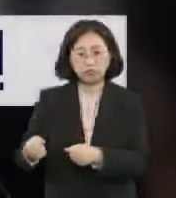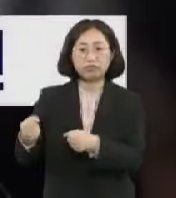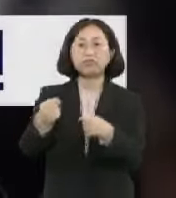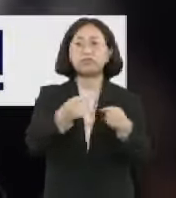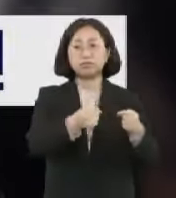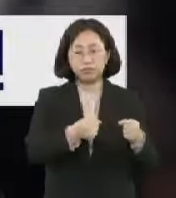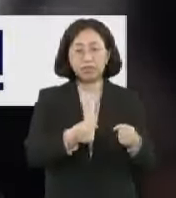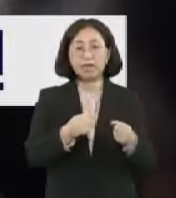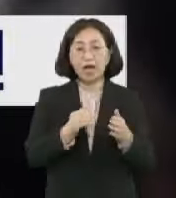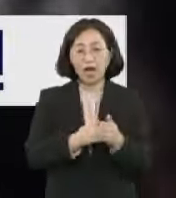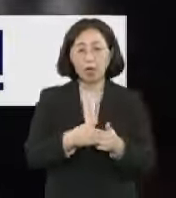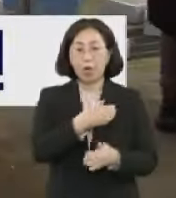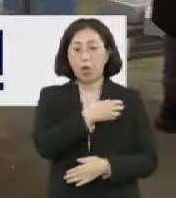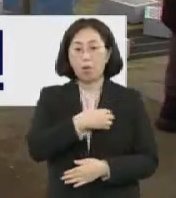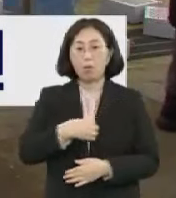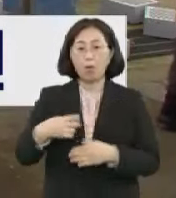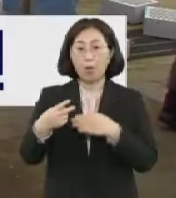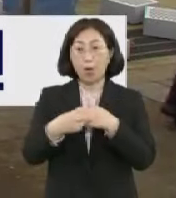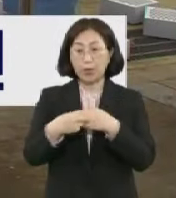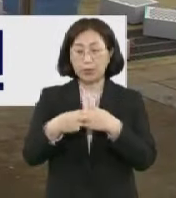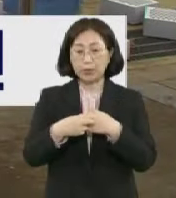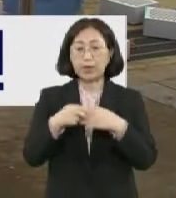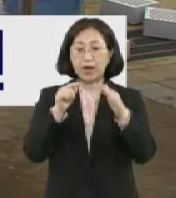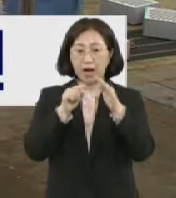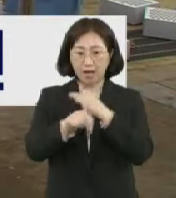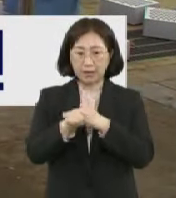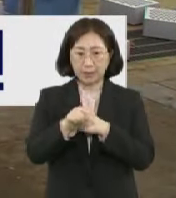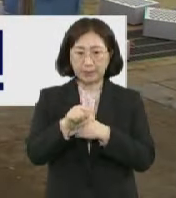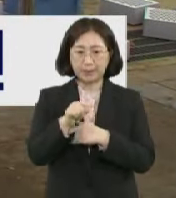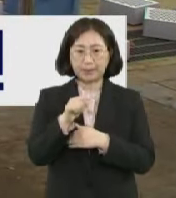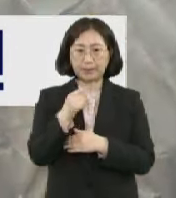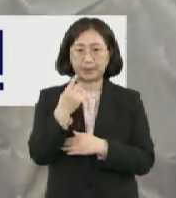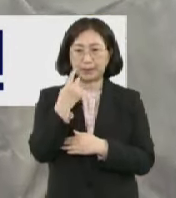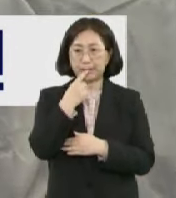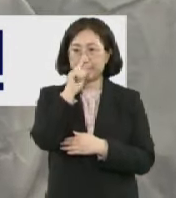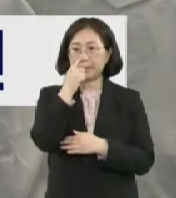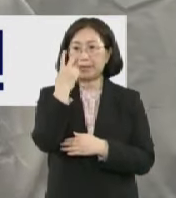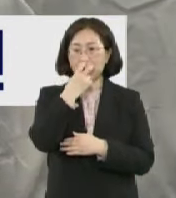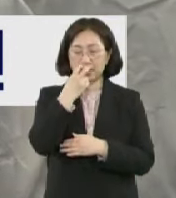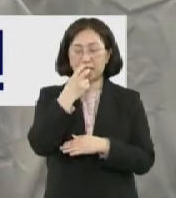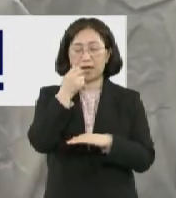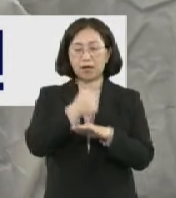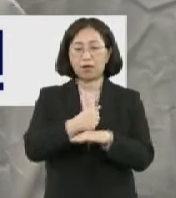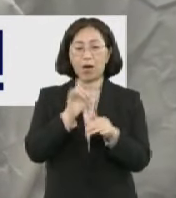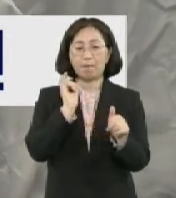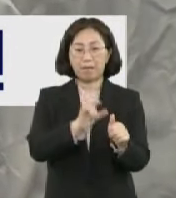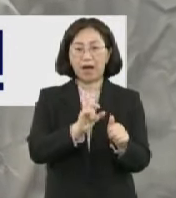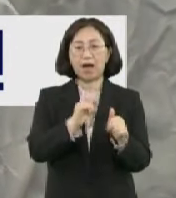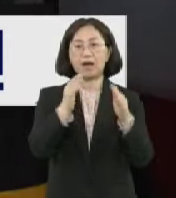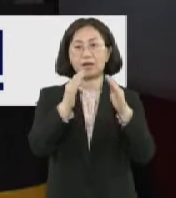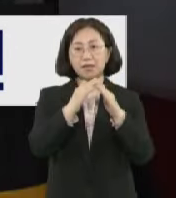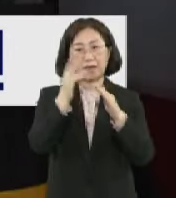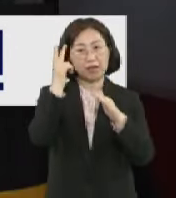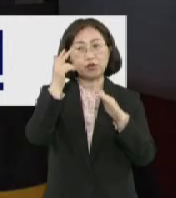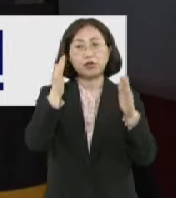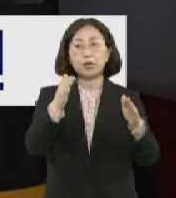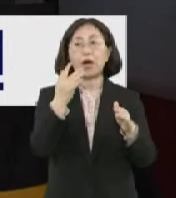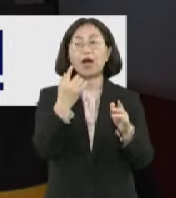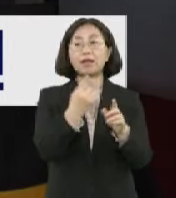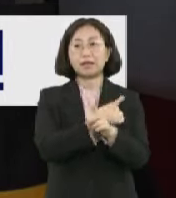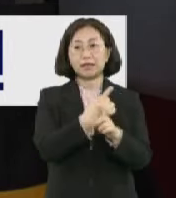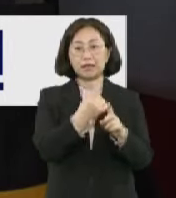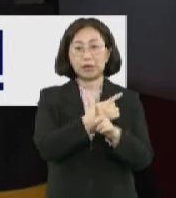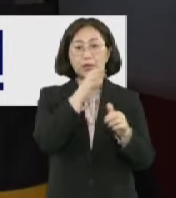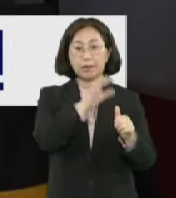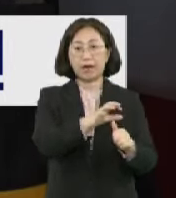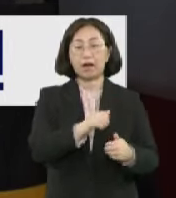뒤에서야 보건소에 갈 수 있었고 최종 확진 판정을 받아 일주일간 격리에 들어갔습니다. 함께 숙소 생활을 하던